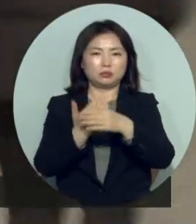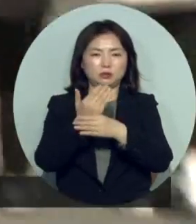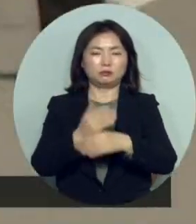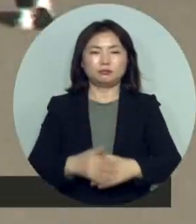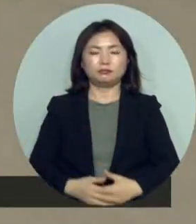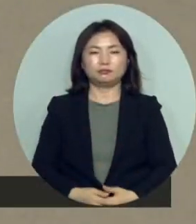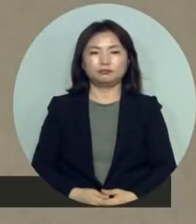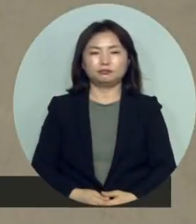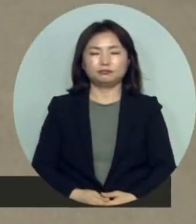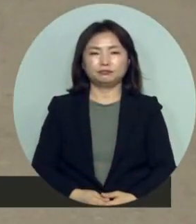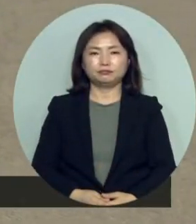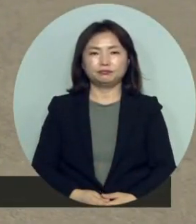나왔습니다